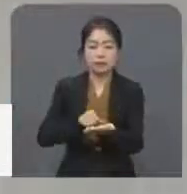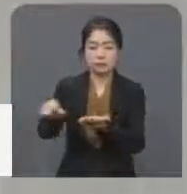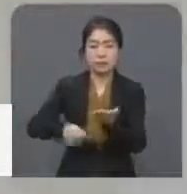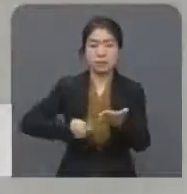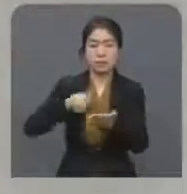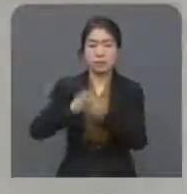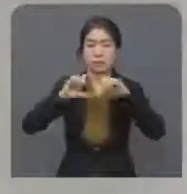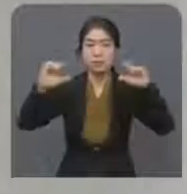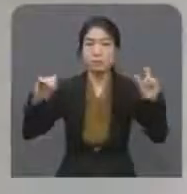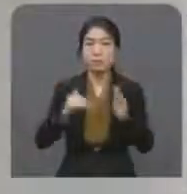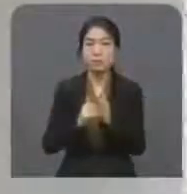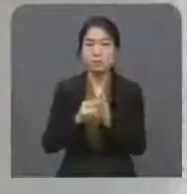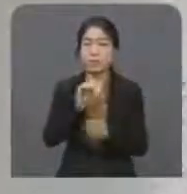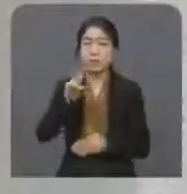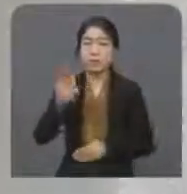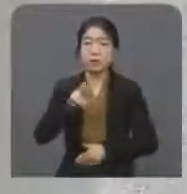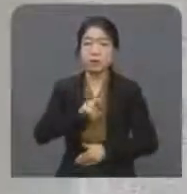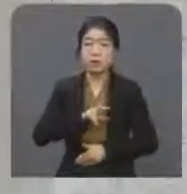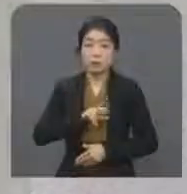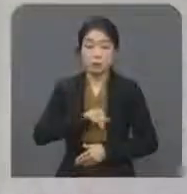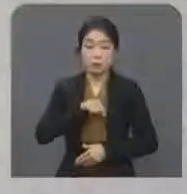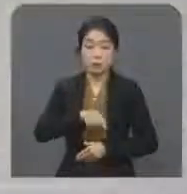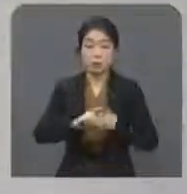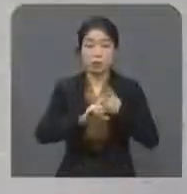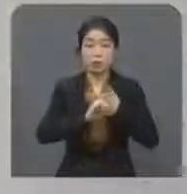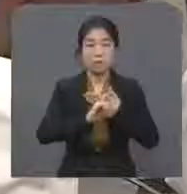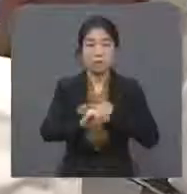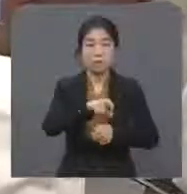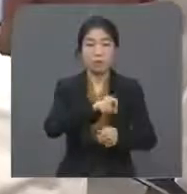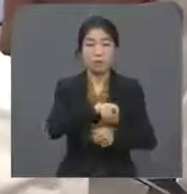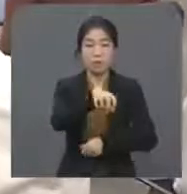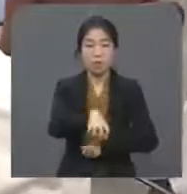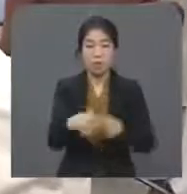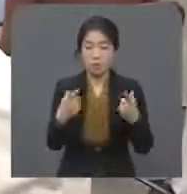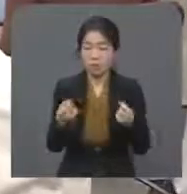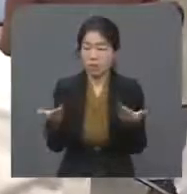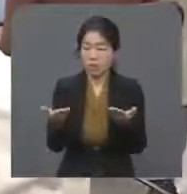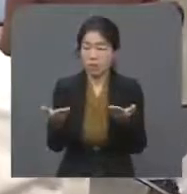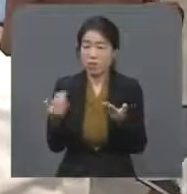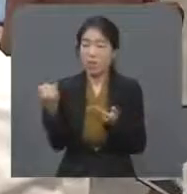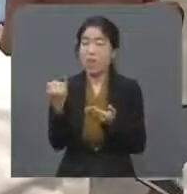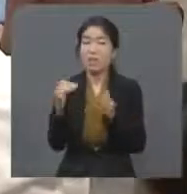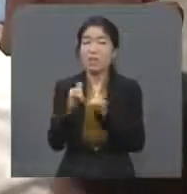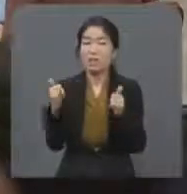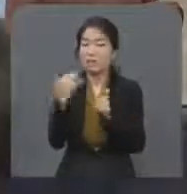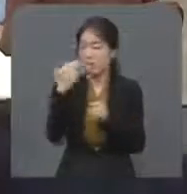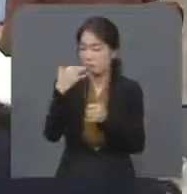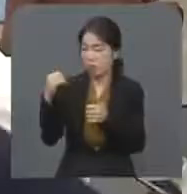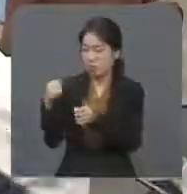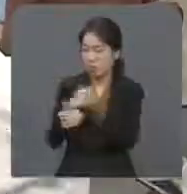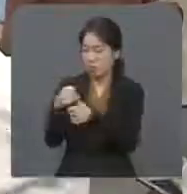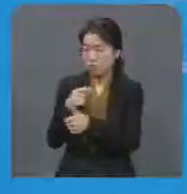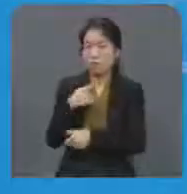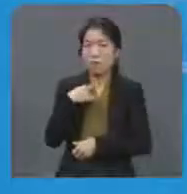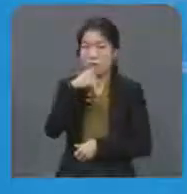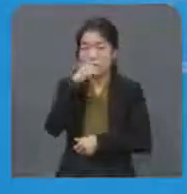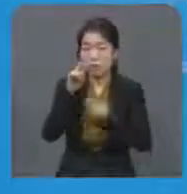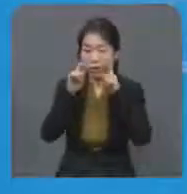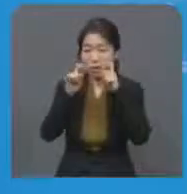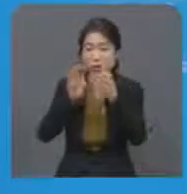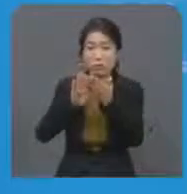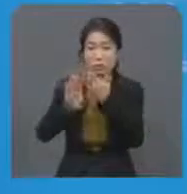결정했습니다. 양 의원의 지역사무소 직원이 같은 사무소에서 일하는 여직원에게 성폭력을 저질렀다는 의혹이 제기된